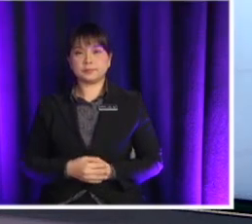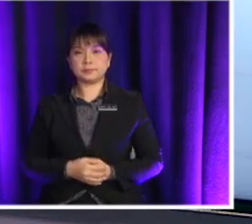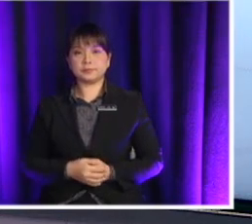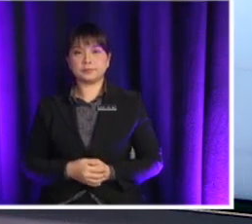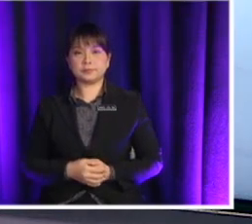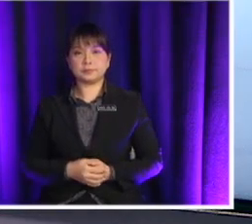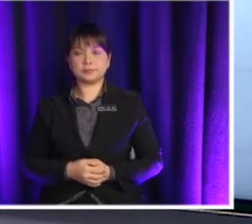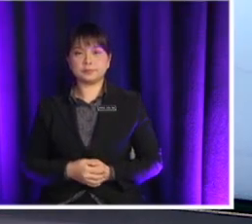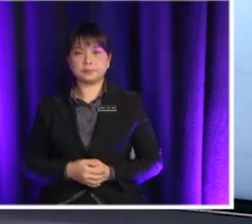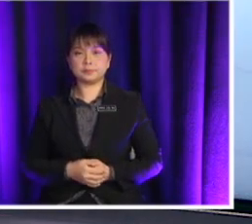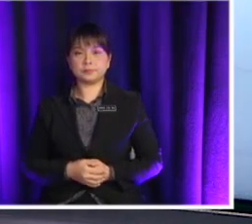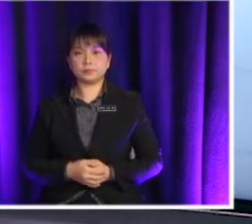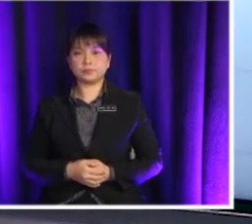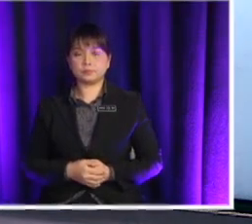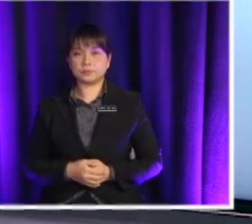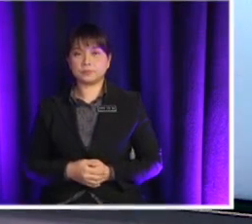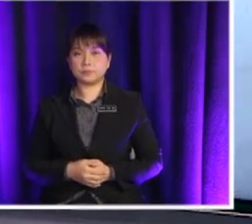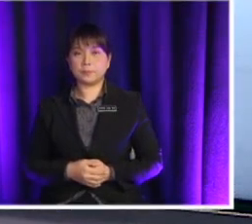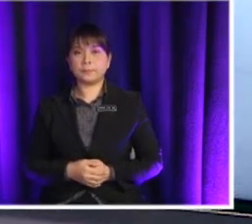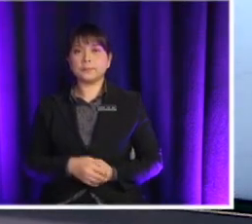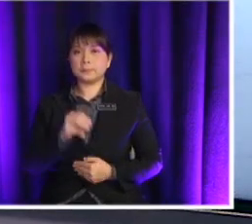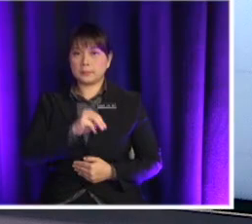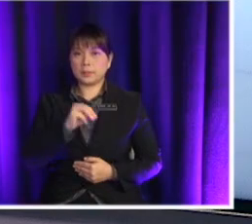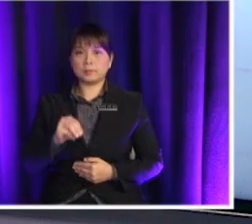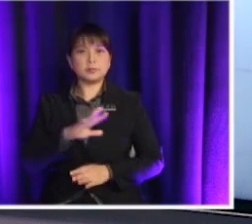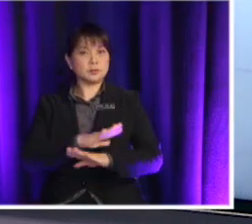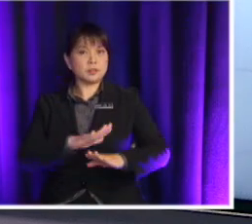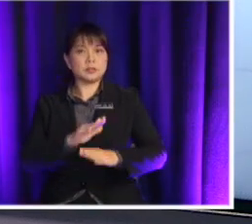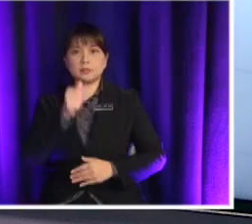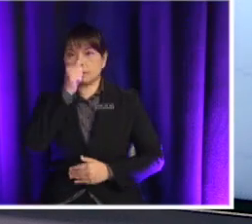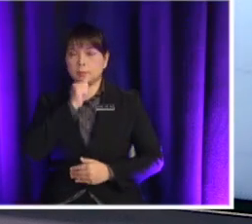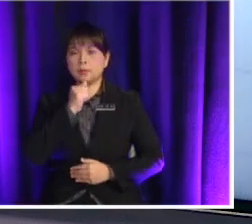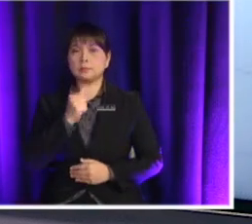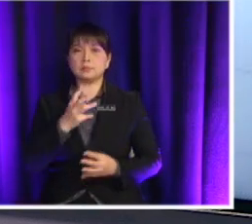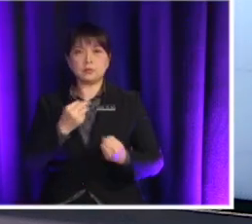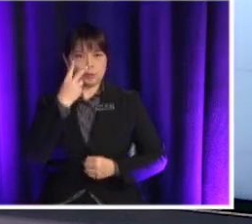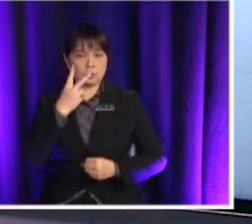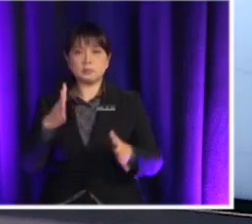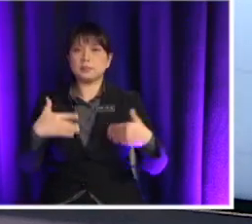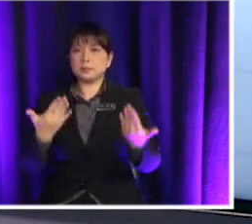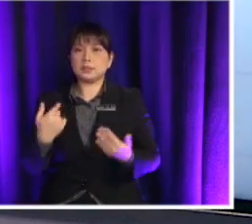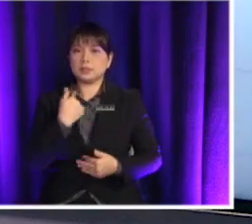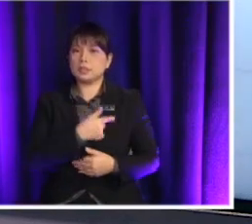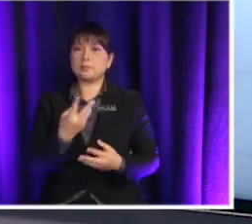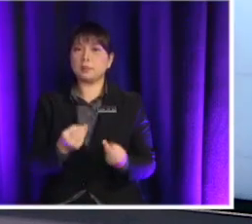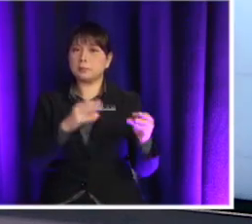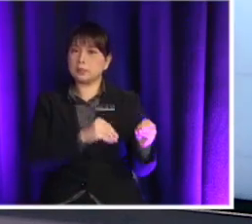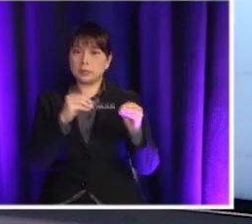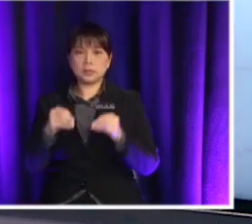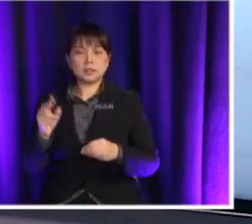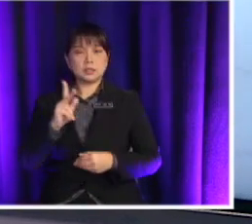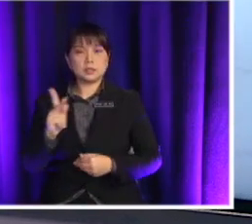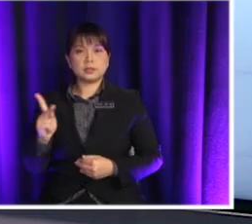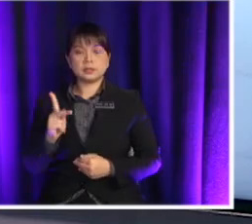Baik, cikgu, saya yakin murid-murid kita pun dah tak sabar dah macam mana kita nak transferkan ataupun nak pindahkan